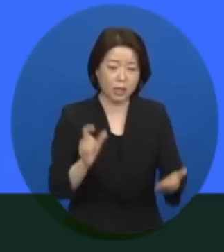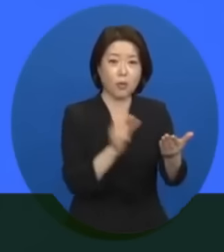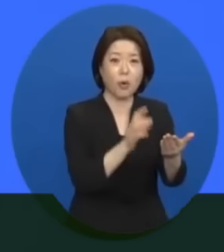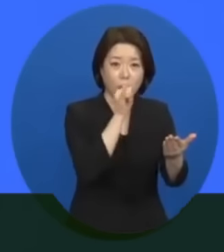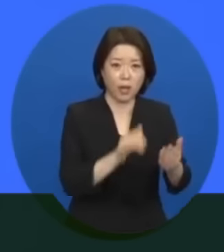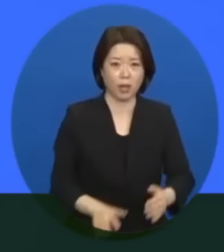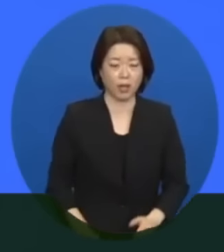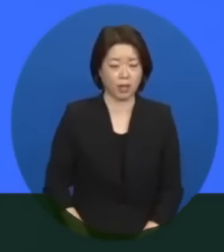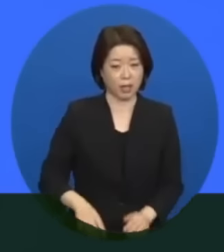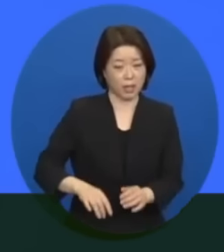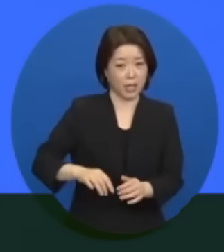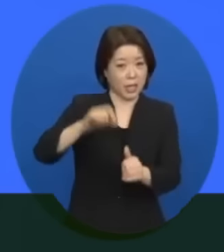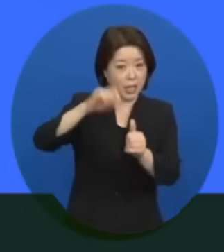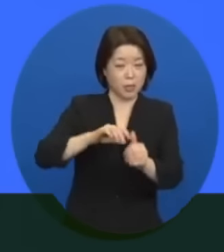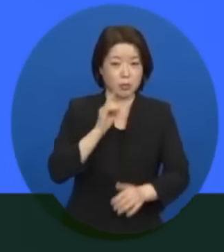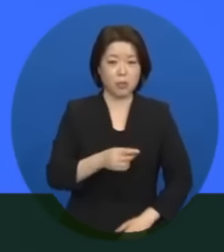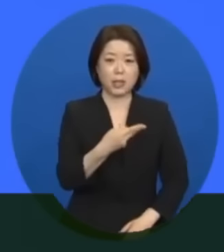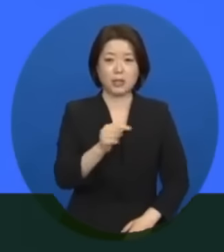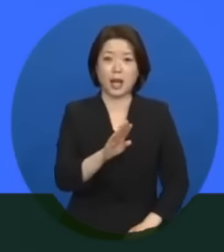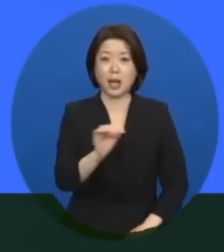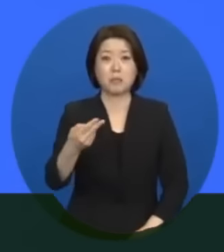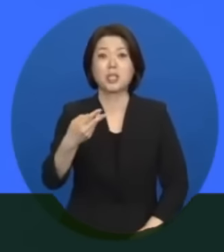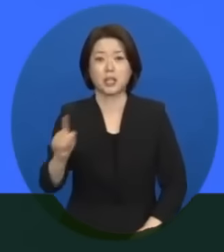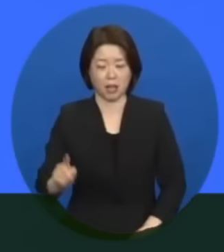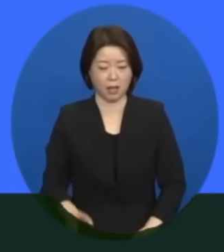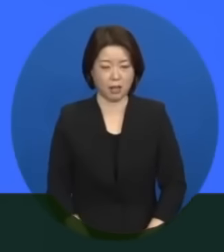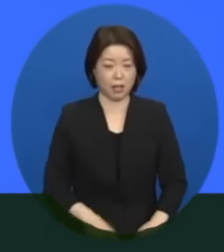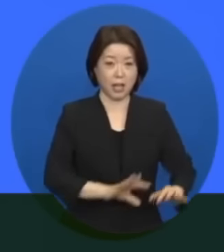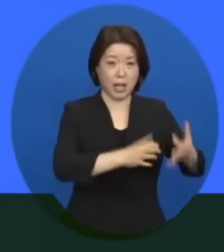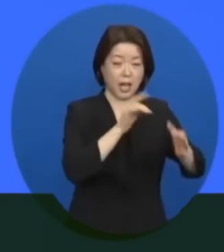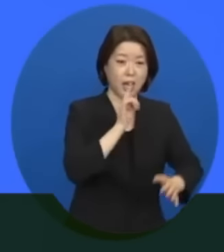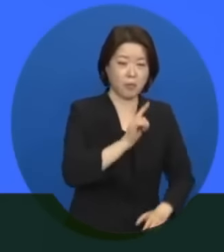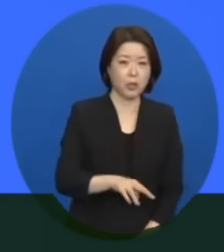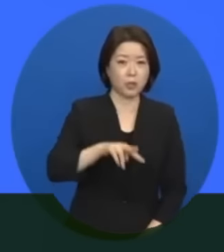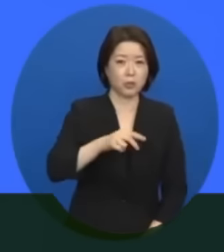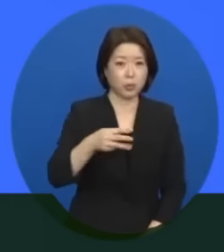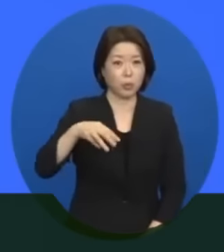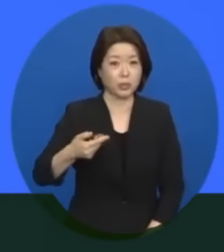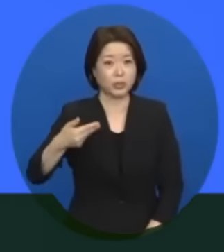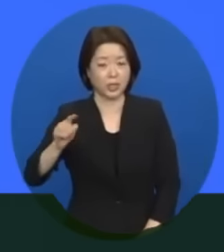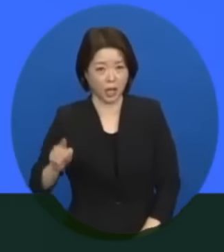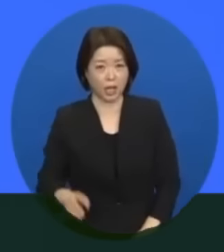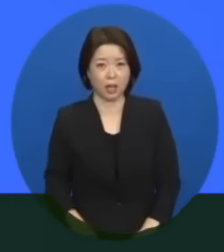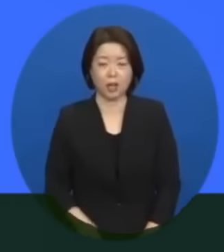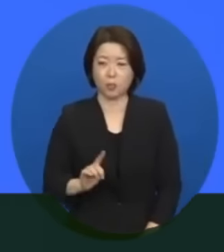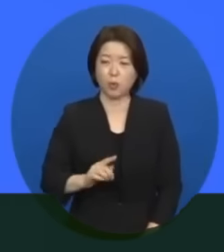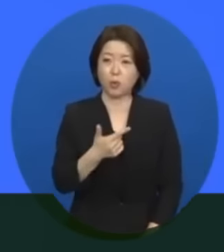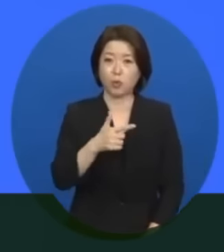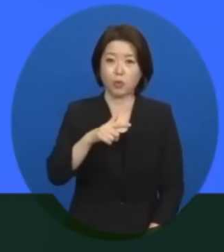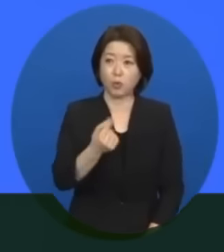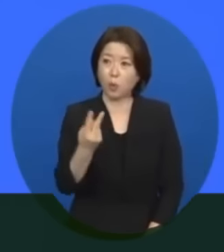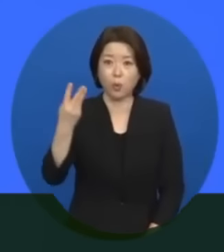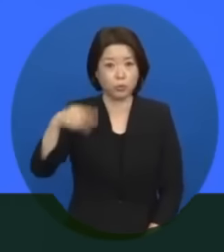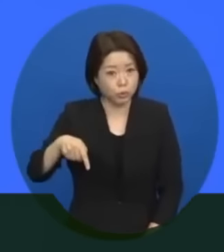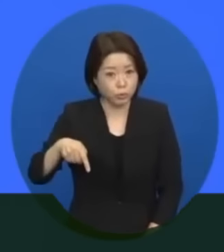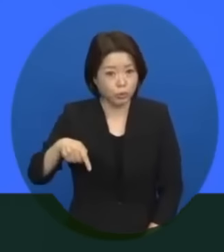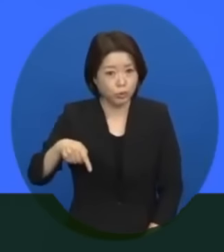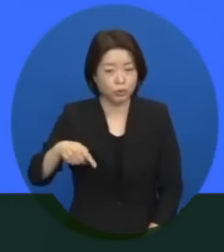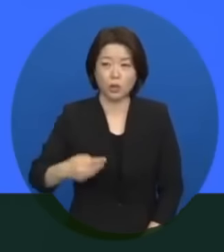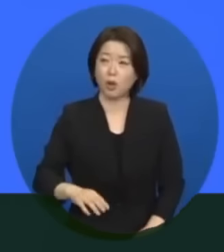히브리어로 다다라는 이름이고이 헬라어로는 도가는 이름인데 의미는 같습니다 노라는 의미예요 노루이 노라는